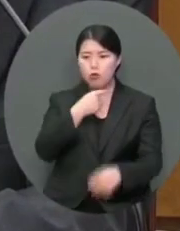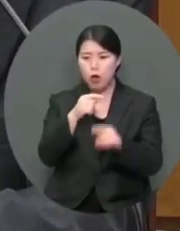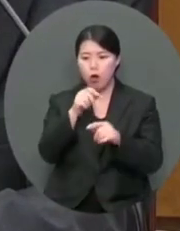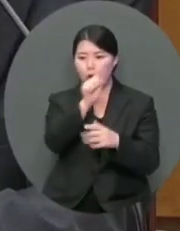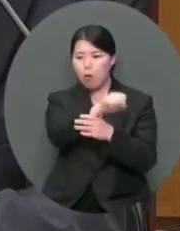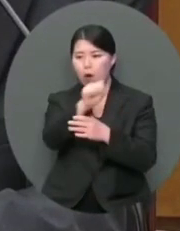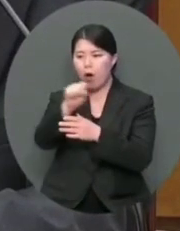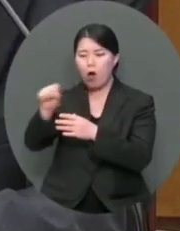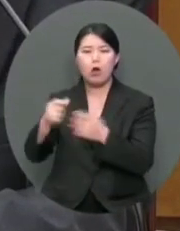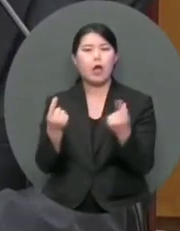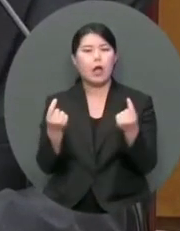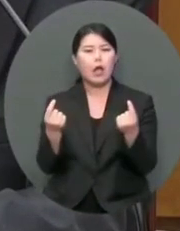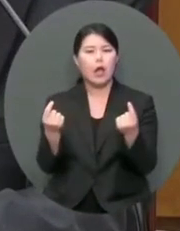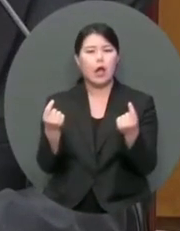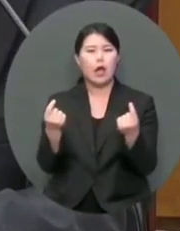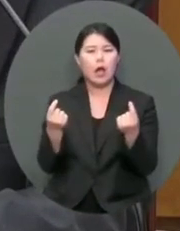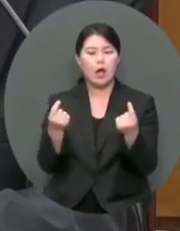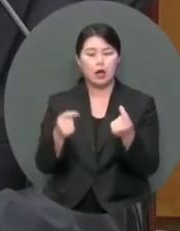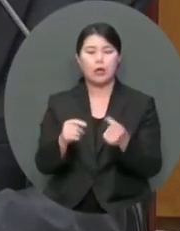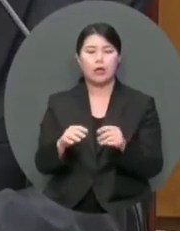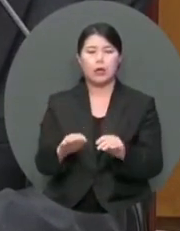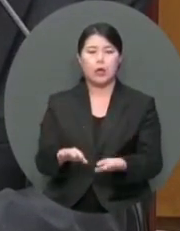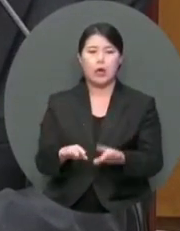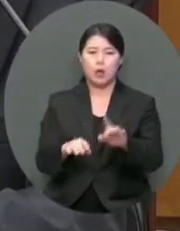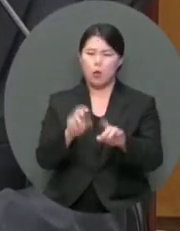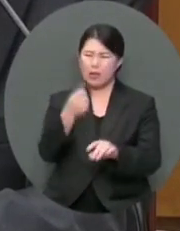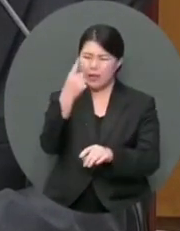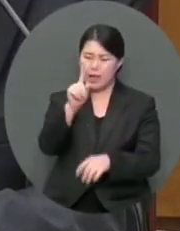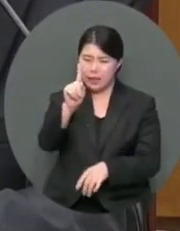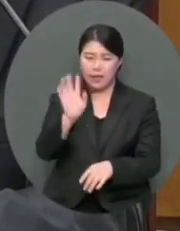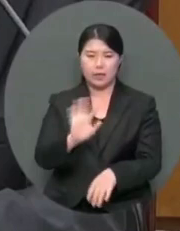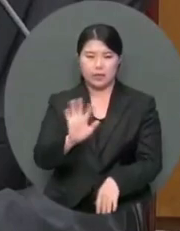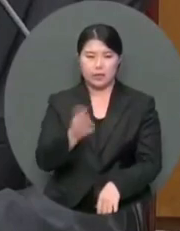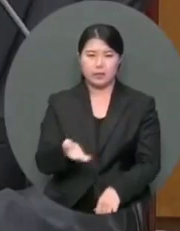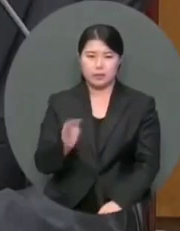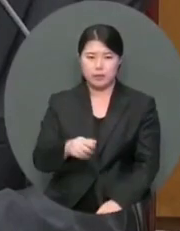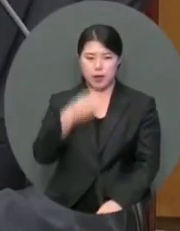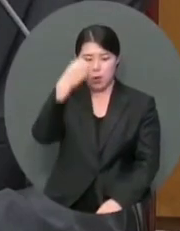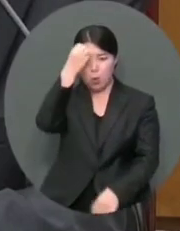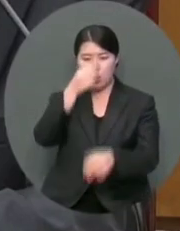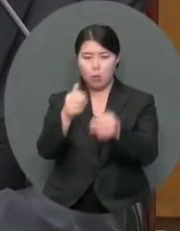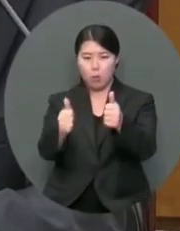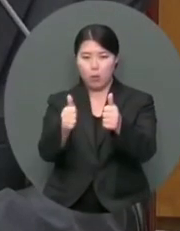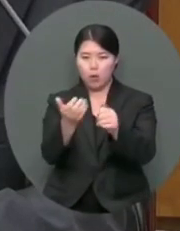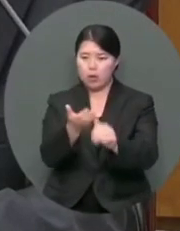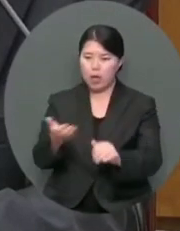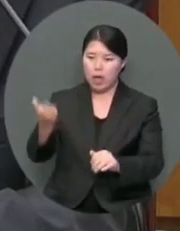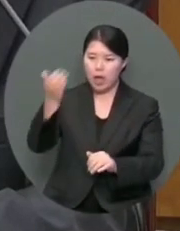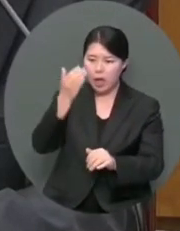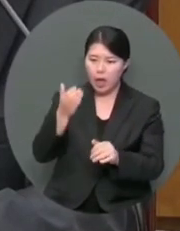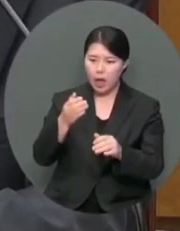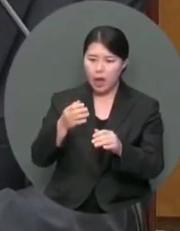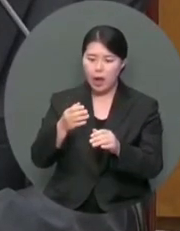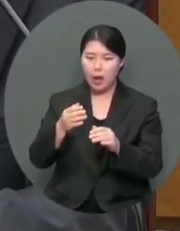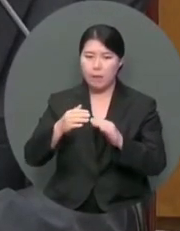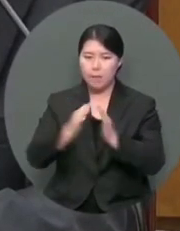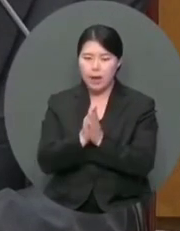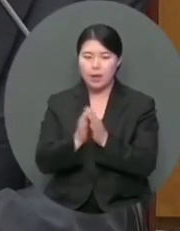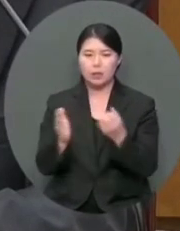하나의 원인은 아니지만 법원의 고등부장 승진 제도가 없어짐으로써 인센티브 제도가 없어진